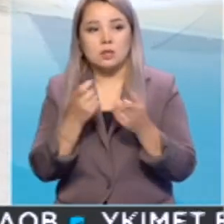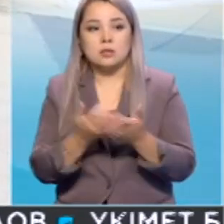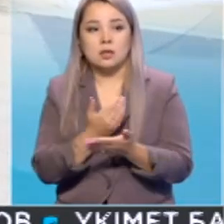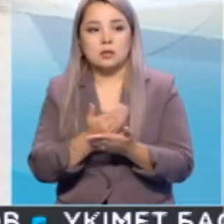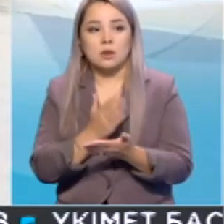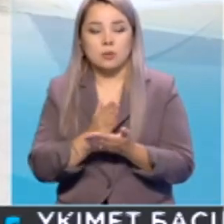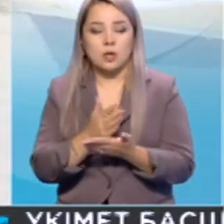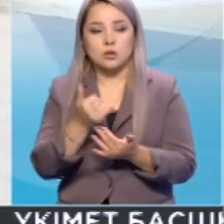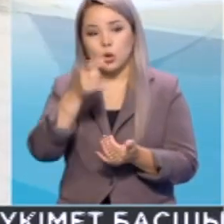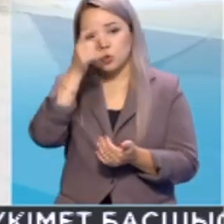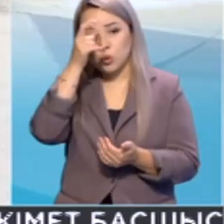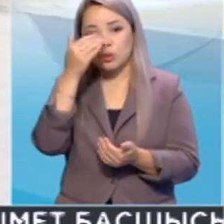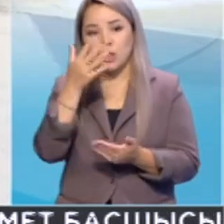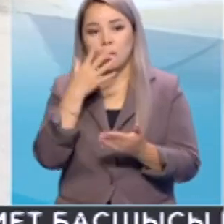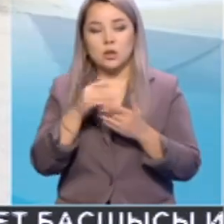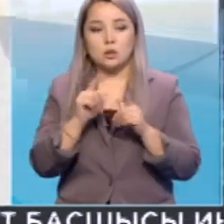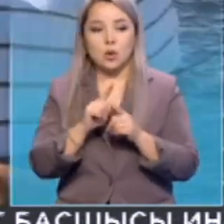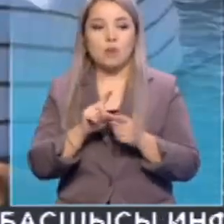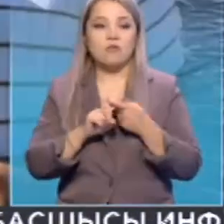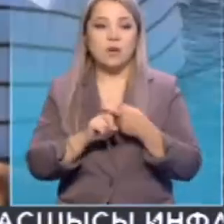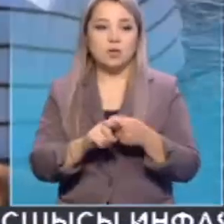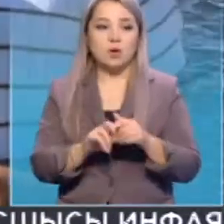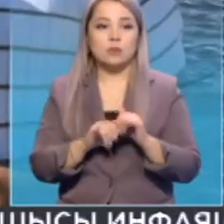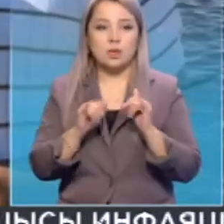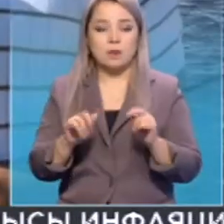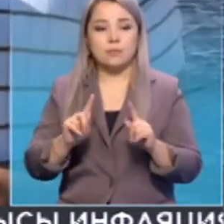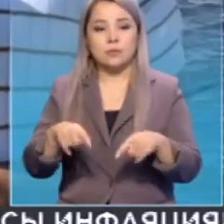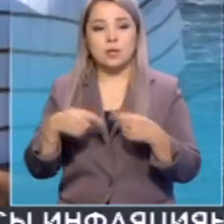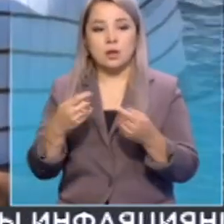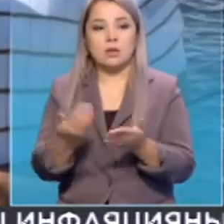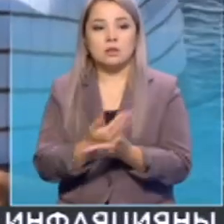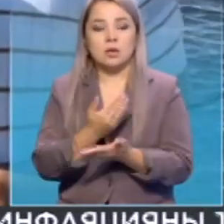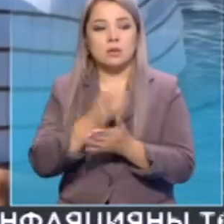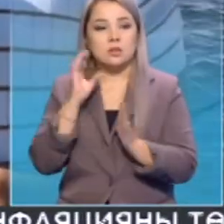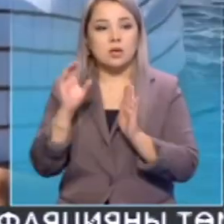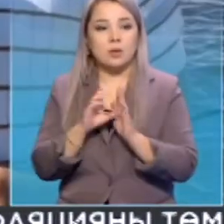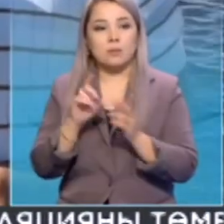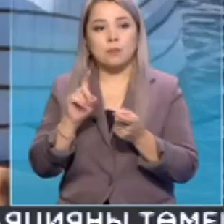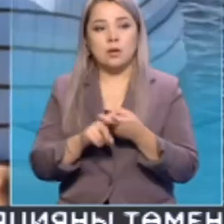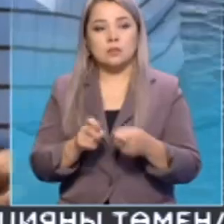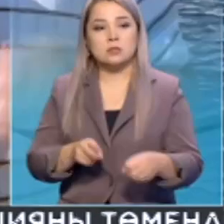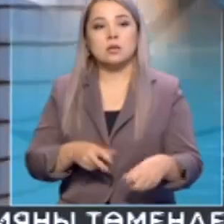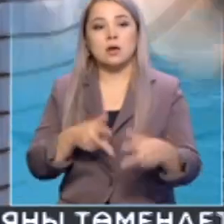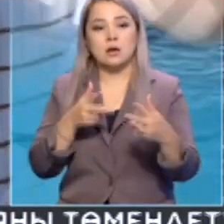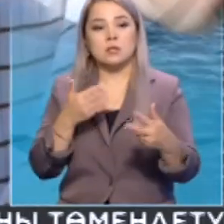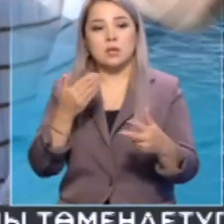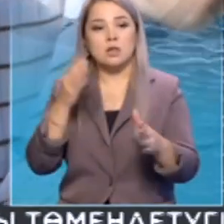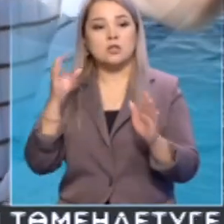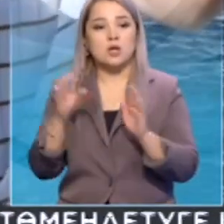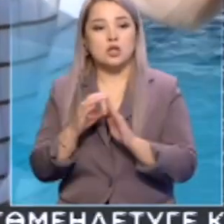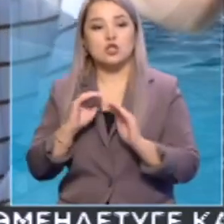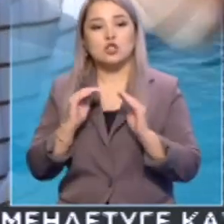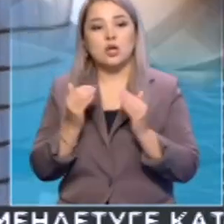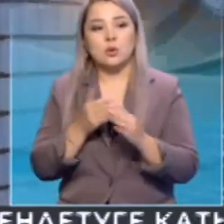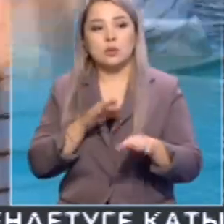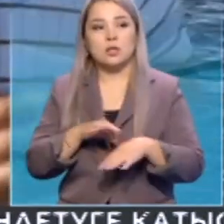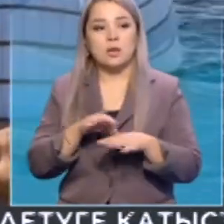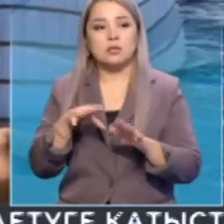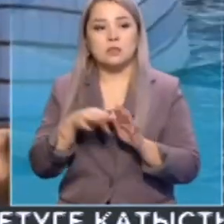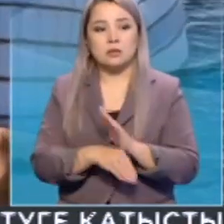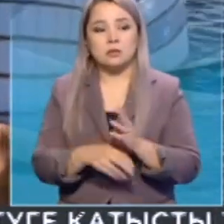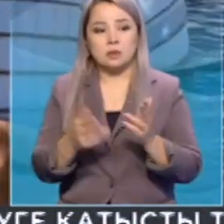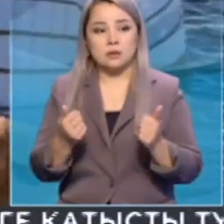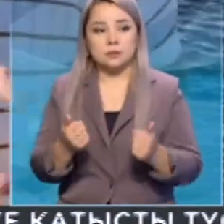Соңғы аптада Түркияда да вирус күрт күшейген. Қазір әріптесім Айдос Әшімұлы байланыста. Айдос, сіздерде шектеу шаралары енгізілді